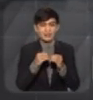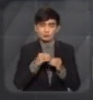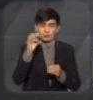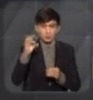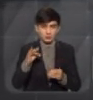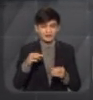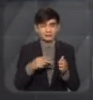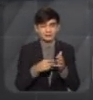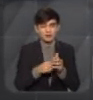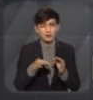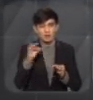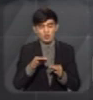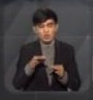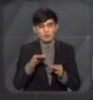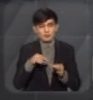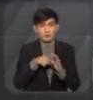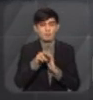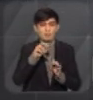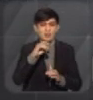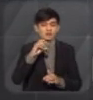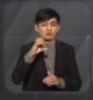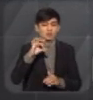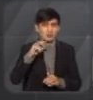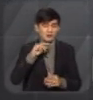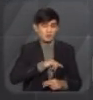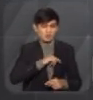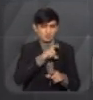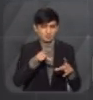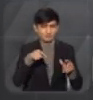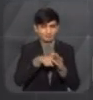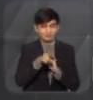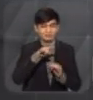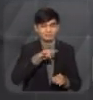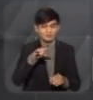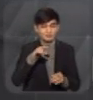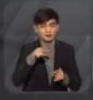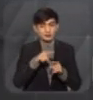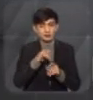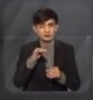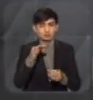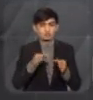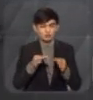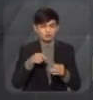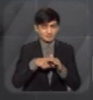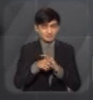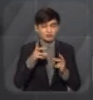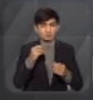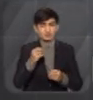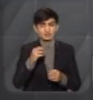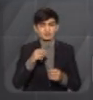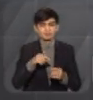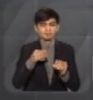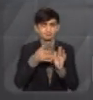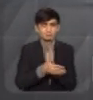стоимости составляют расходы по персоналу. Затем в цену билета включают лизинг воздушных судов, расходы по реализации